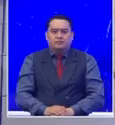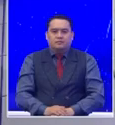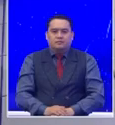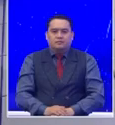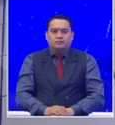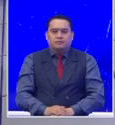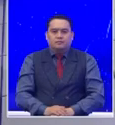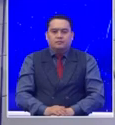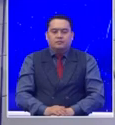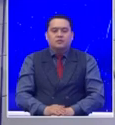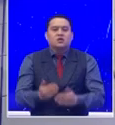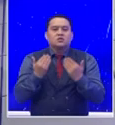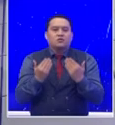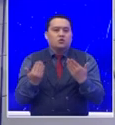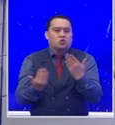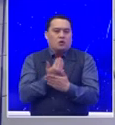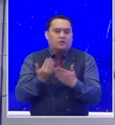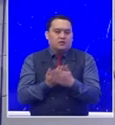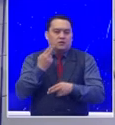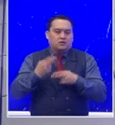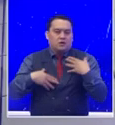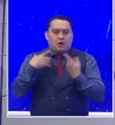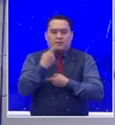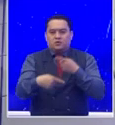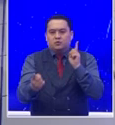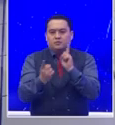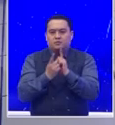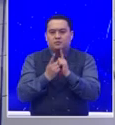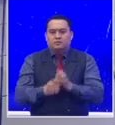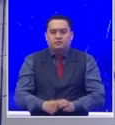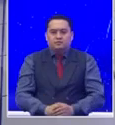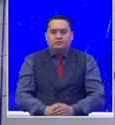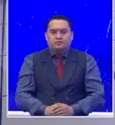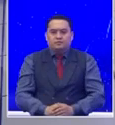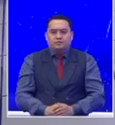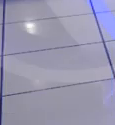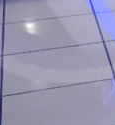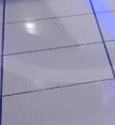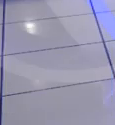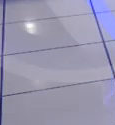Такими событиями был насыщен уходящий день. Спасибо за внимание. До свидания.